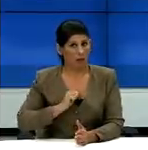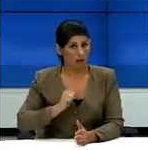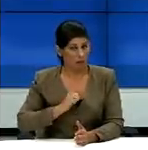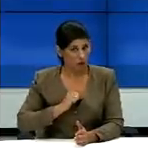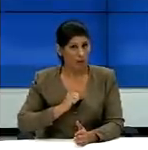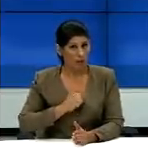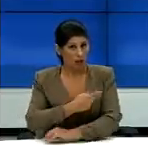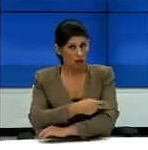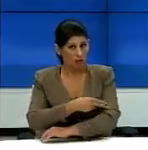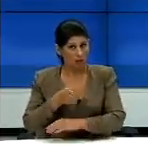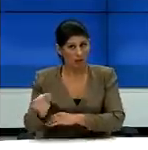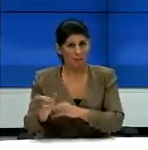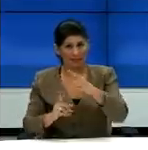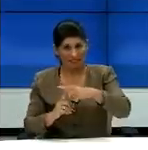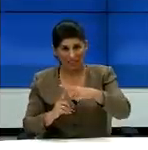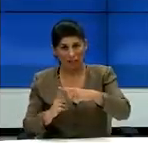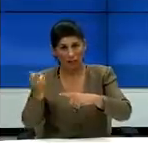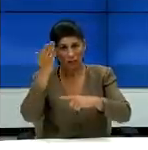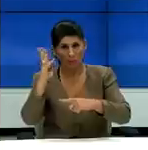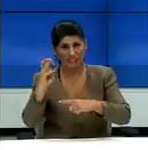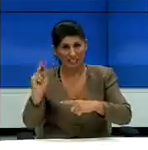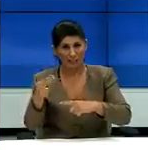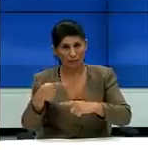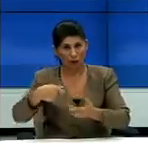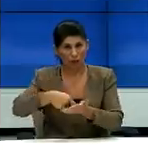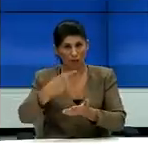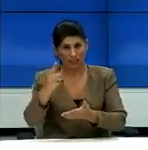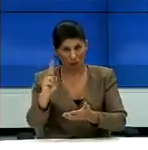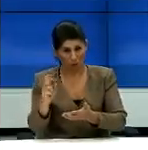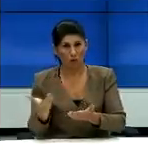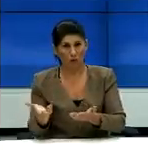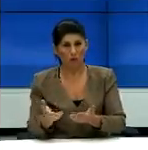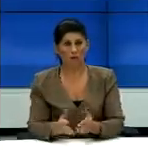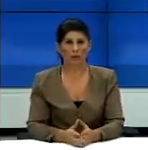ιδρύματα για να πάει να κάνει ένα τεστ το οποίο κοστίζει 30 ευρώ και το πληρώνει 120.